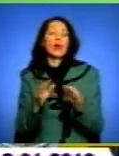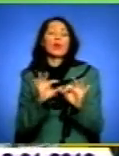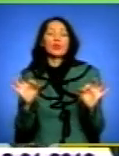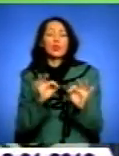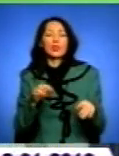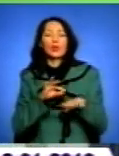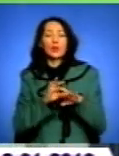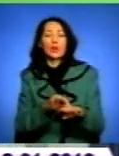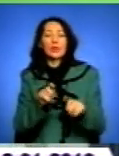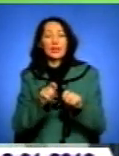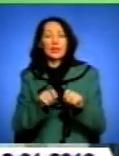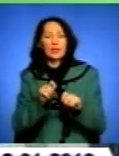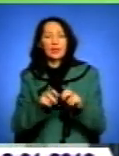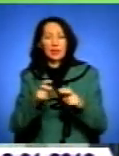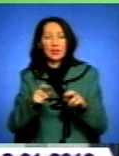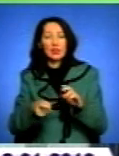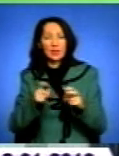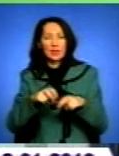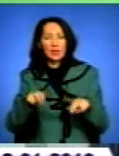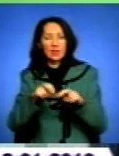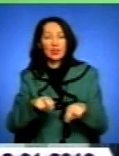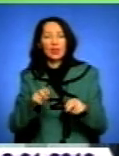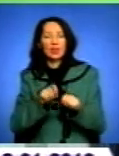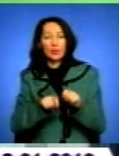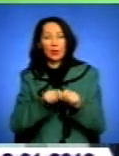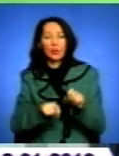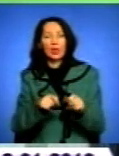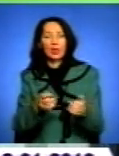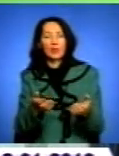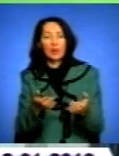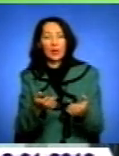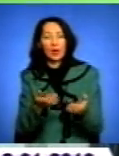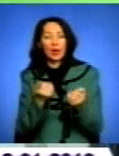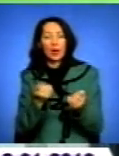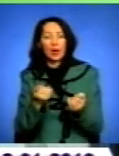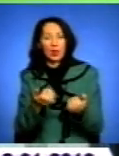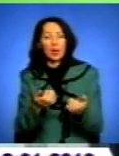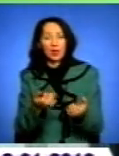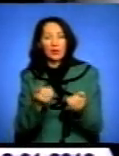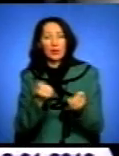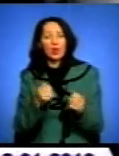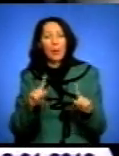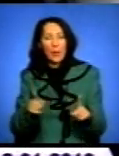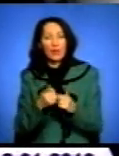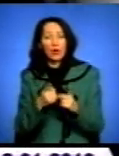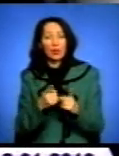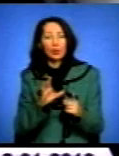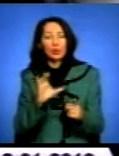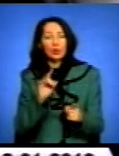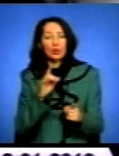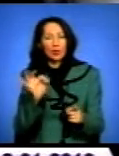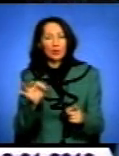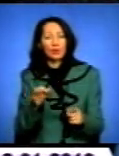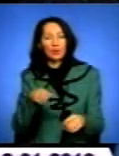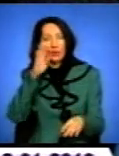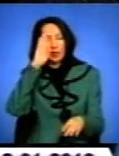експеримент. Ну, згідно чинного нового КПК, йому обрано судом запобіжний захід у вигляді утримання під вартою. За вчинене чоловіку загрожує